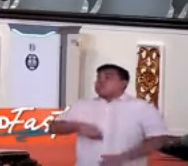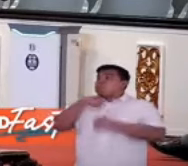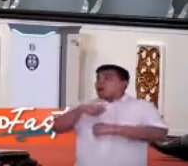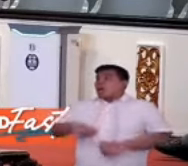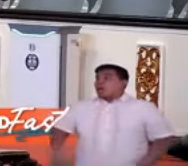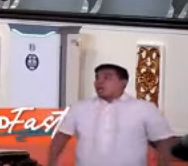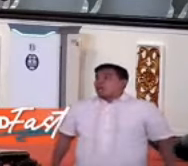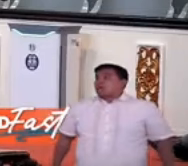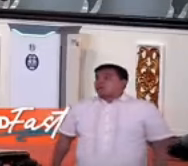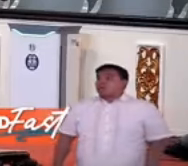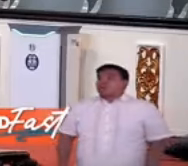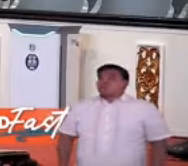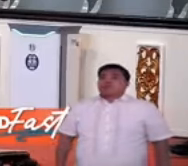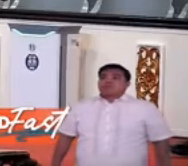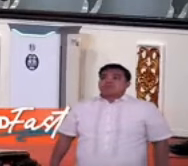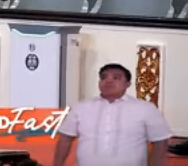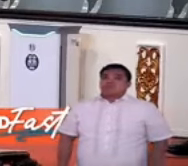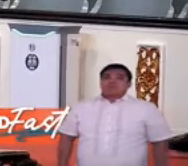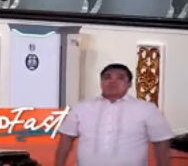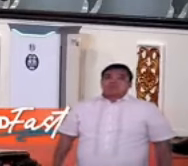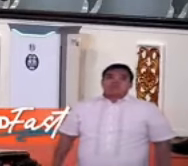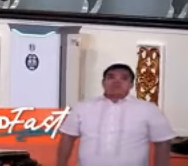Kapoy kay na eh. Sag-asa ka mo adto?